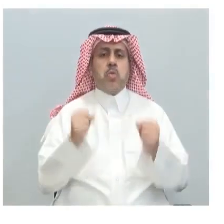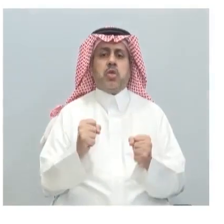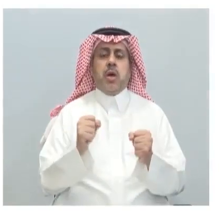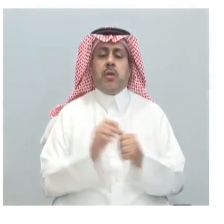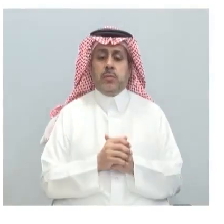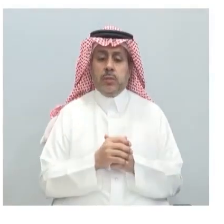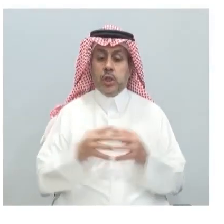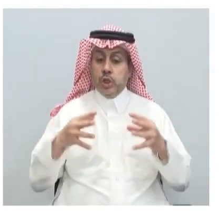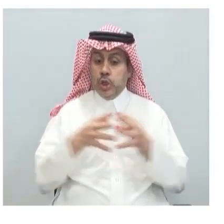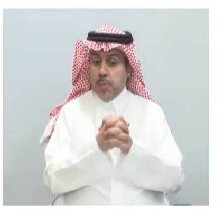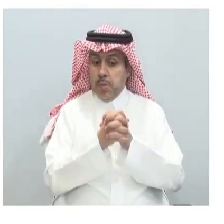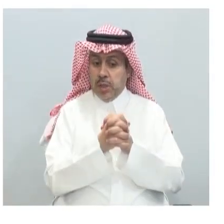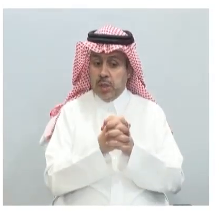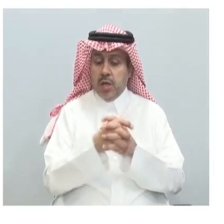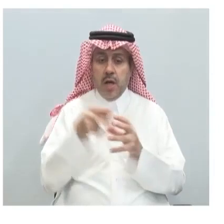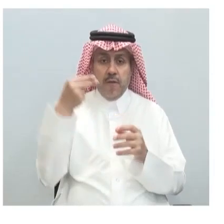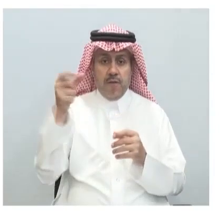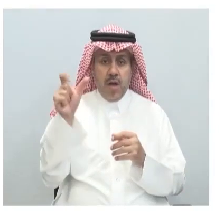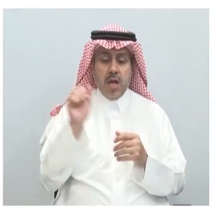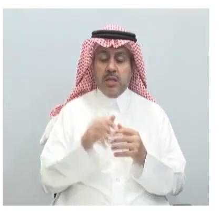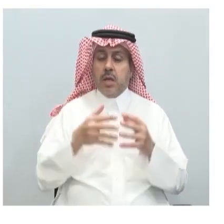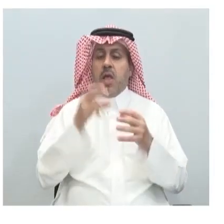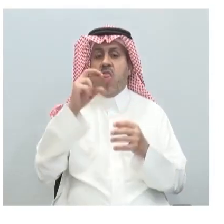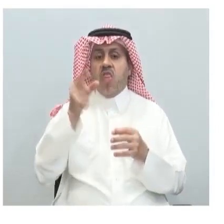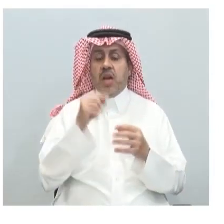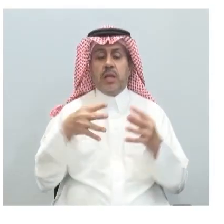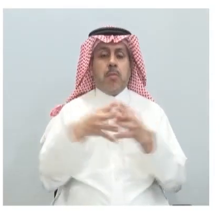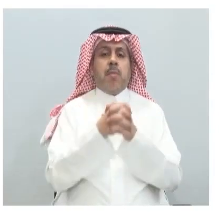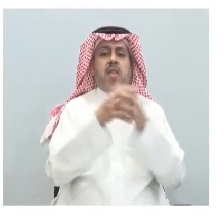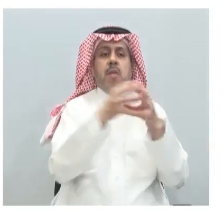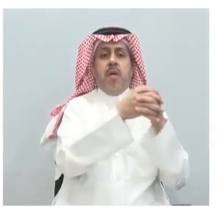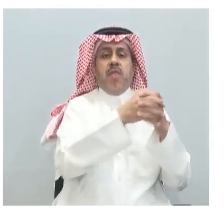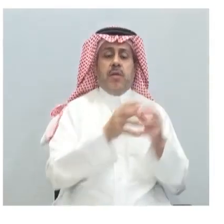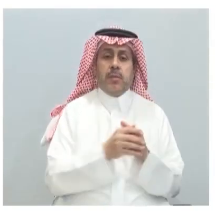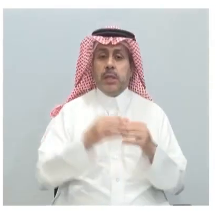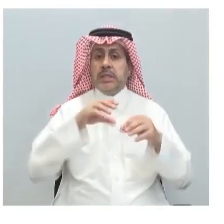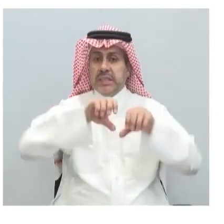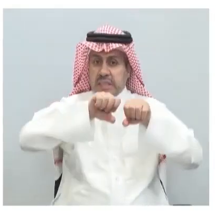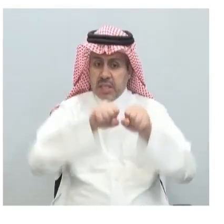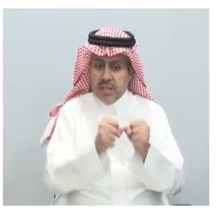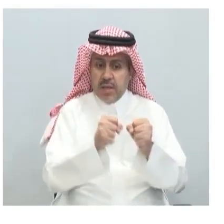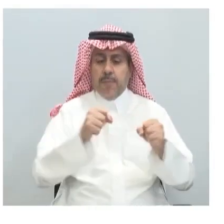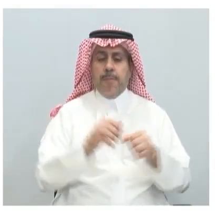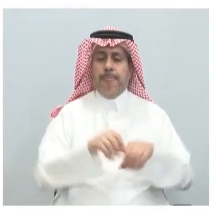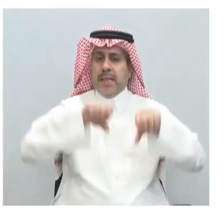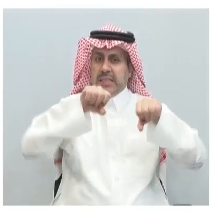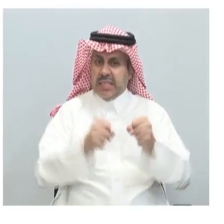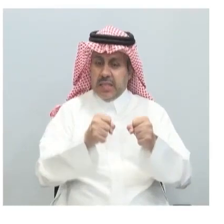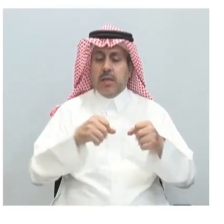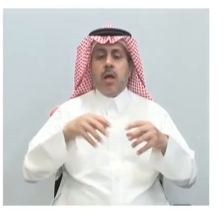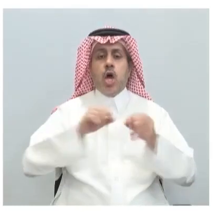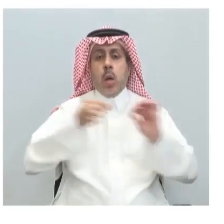تجمع فيها العناصر لاحظ تجمعت فيها الذرات يحدث خلالها تكسير لاحظوا تكسير